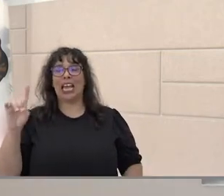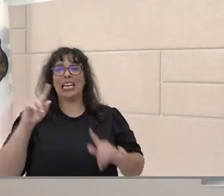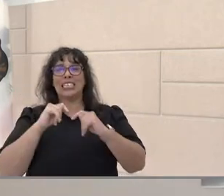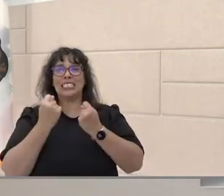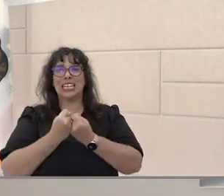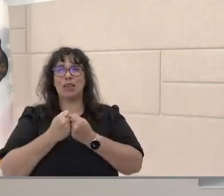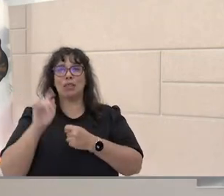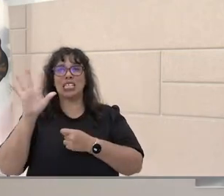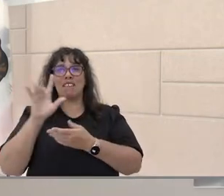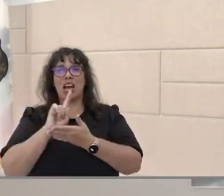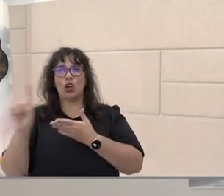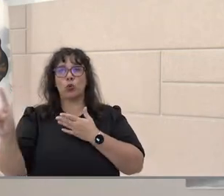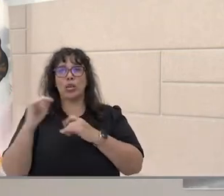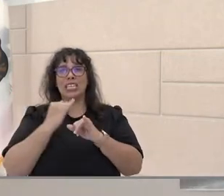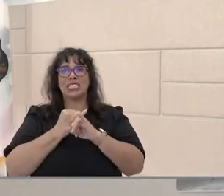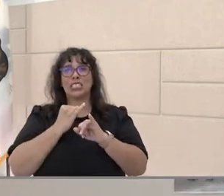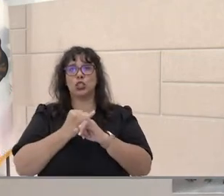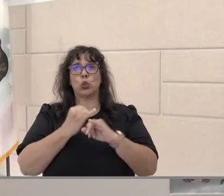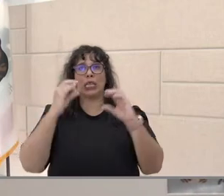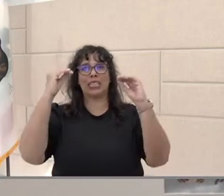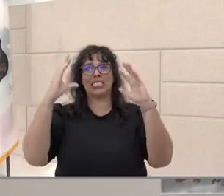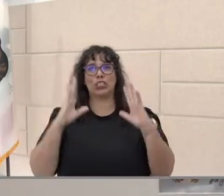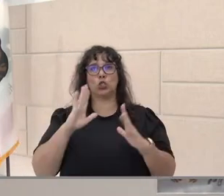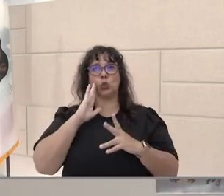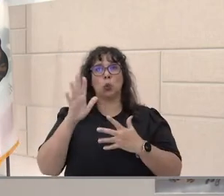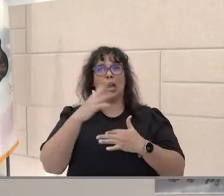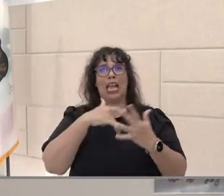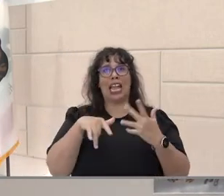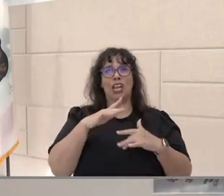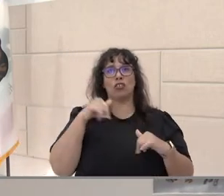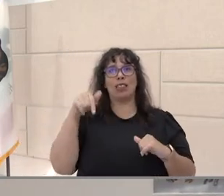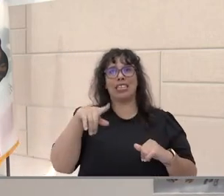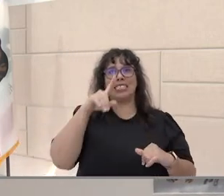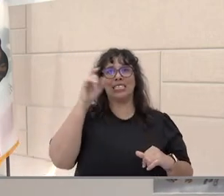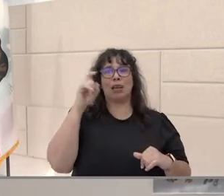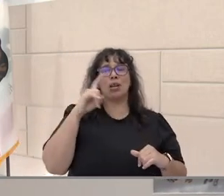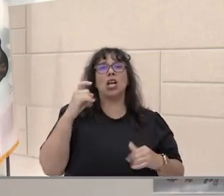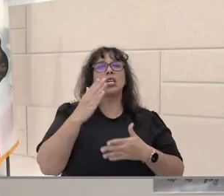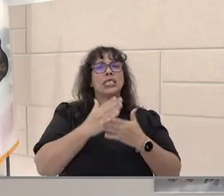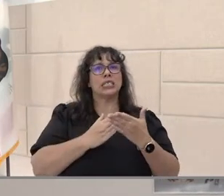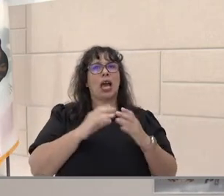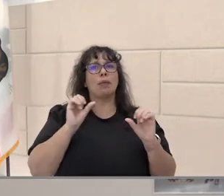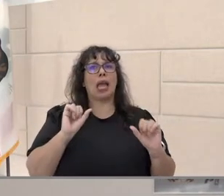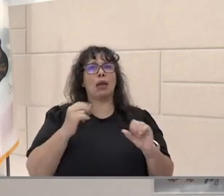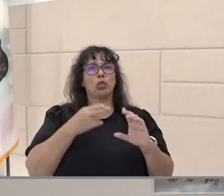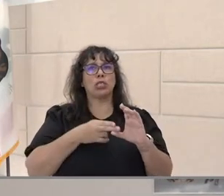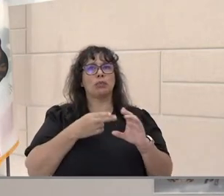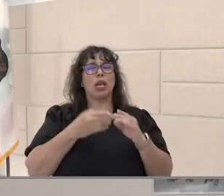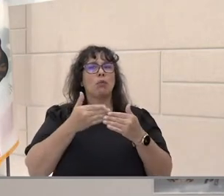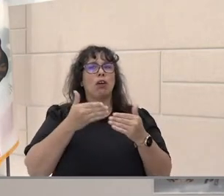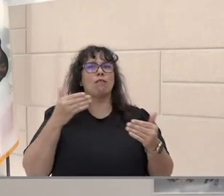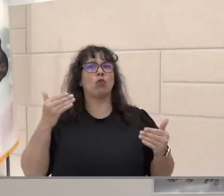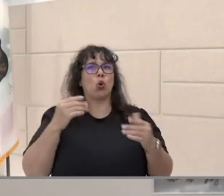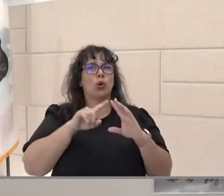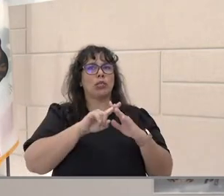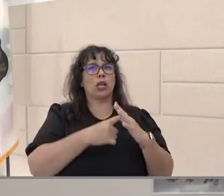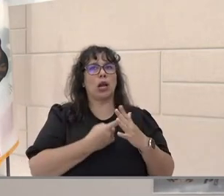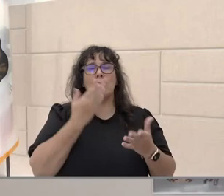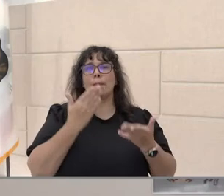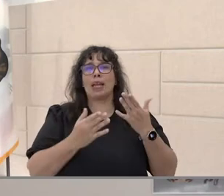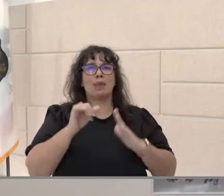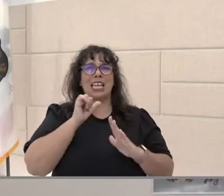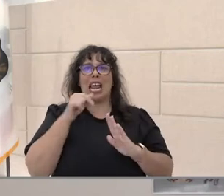មានយកគ្រូមានរយៈពេល5សប្ដាហ៍ដើម្បីគ្រូចូលរួមទទួលការហ្វឹកហា